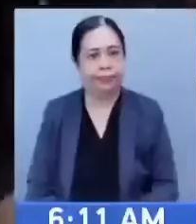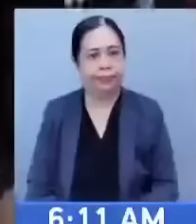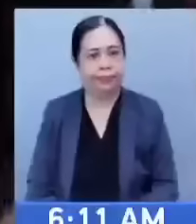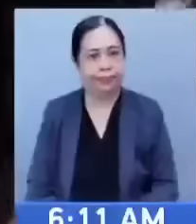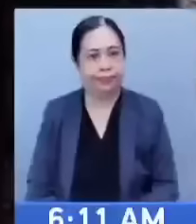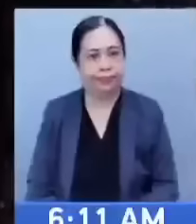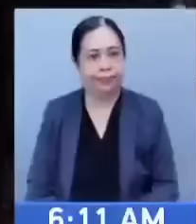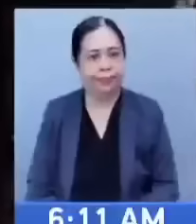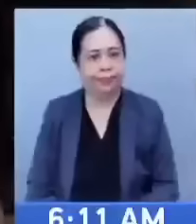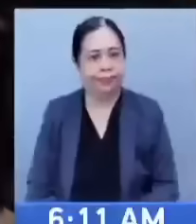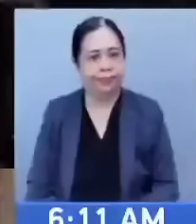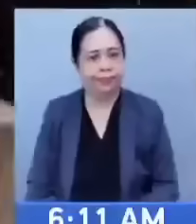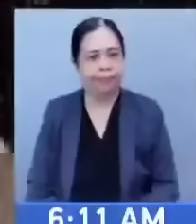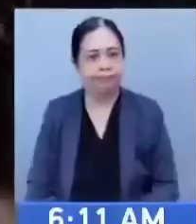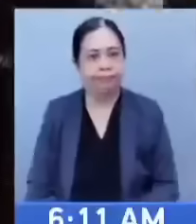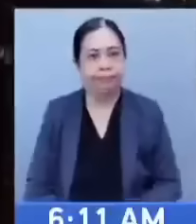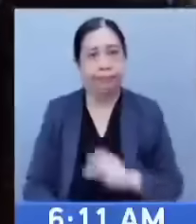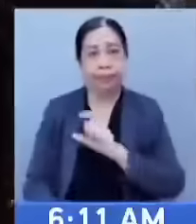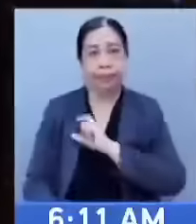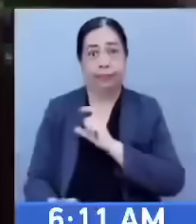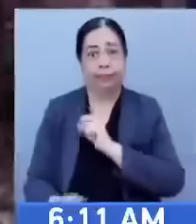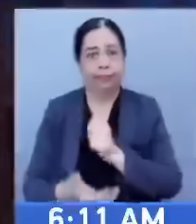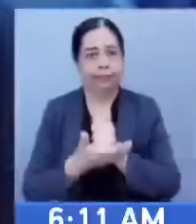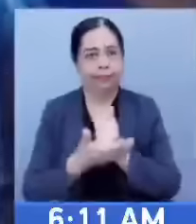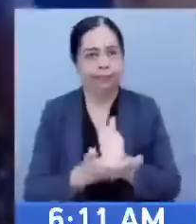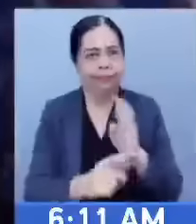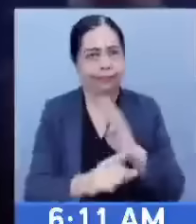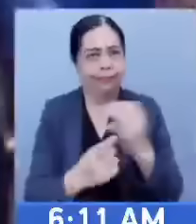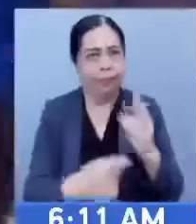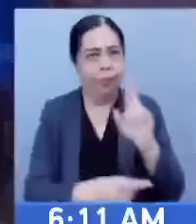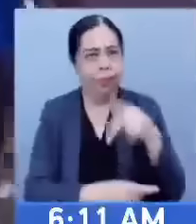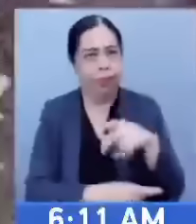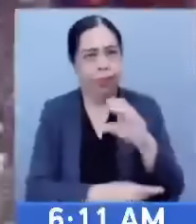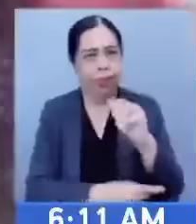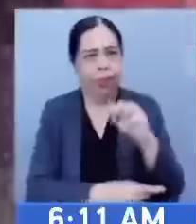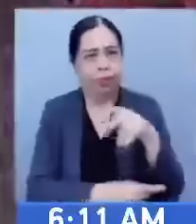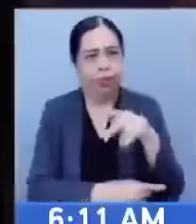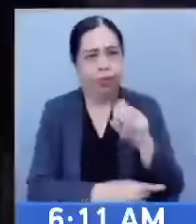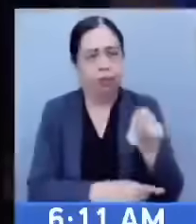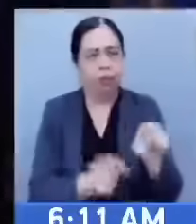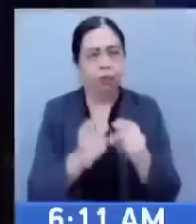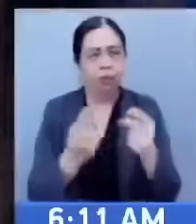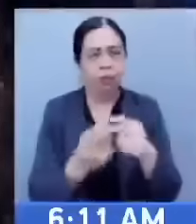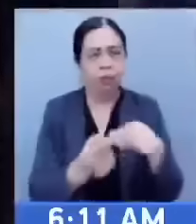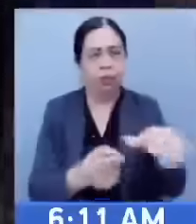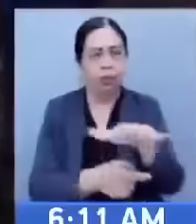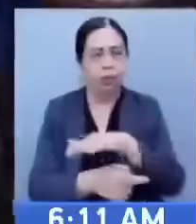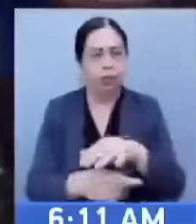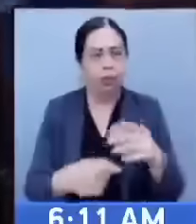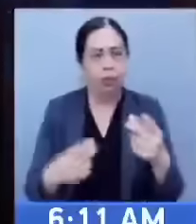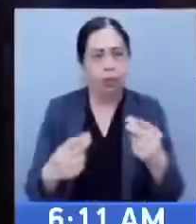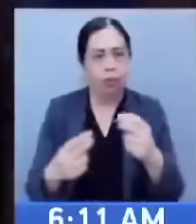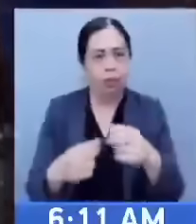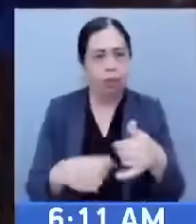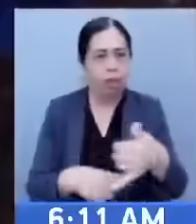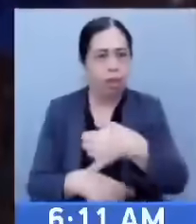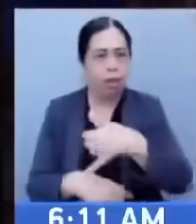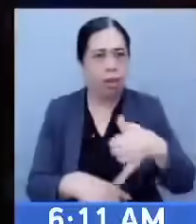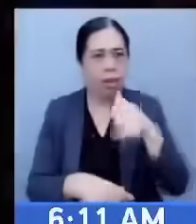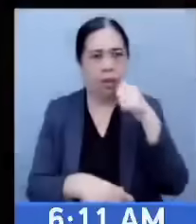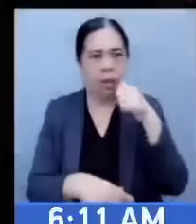Sa pagresponda ng mga pulis sa taga-barangay UP Campus, inabutan nila ang grupo ng mga lalaking ito na nagiinuman kahapon sa Quezon